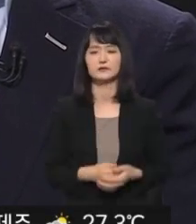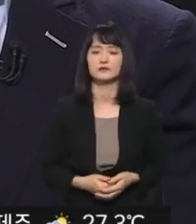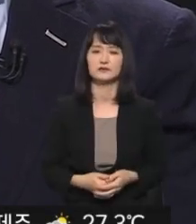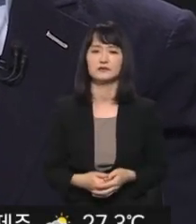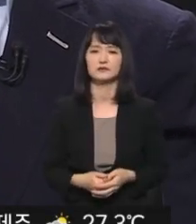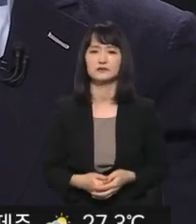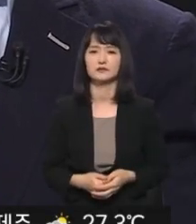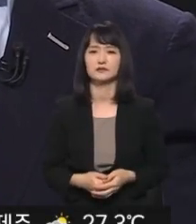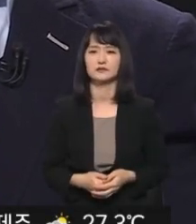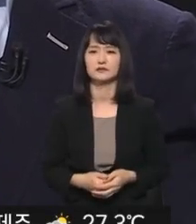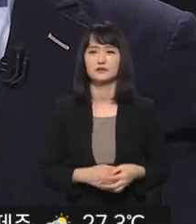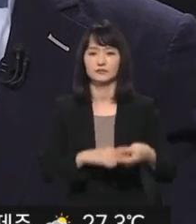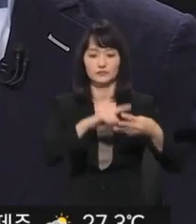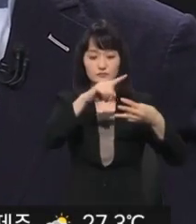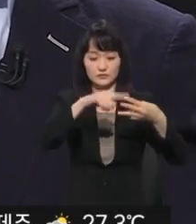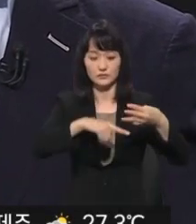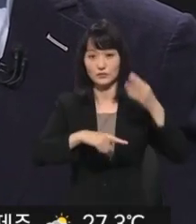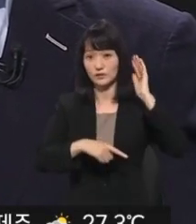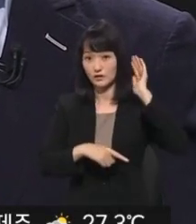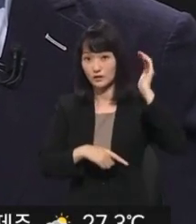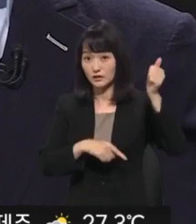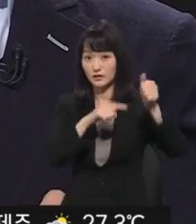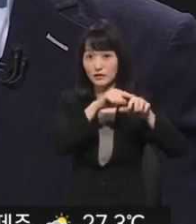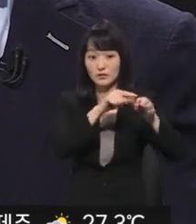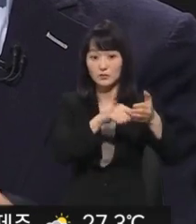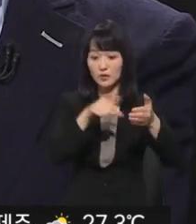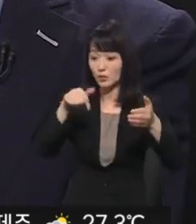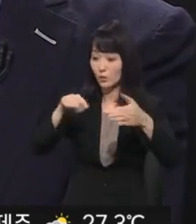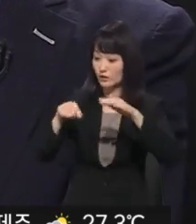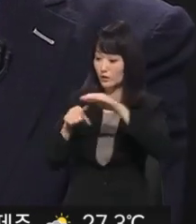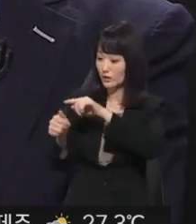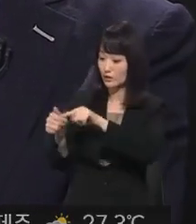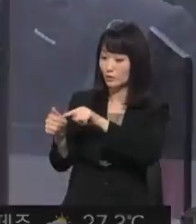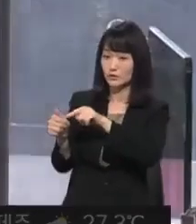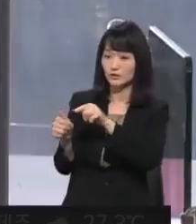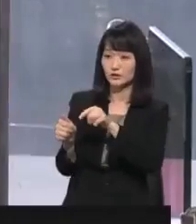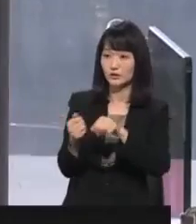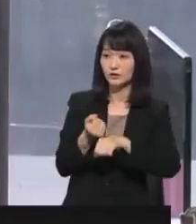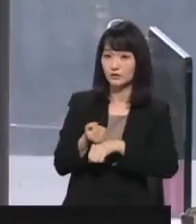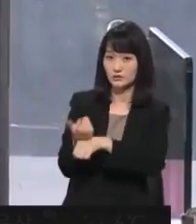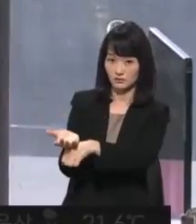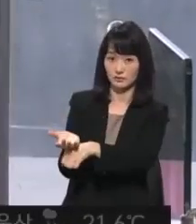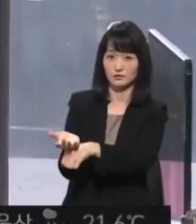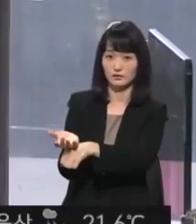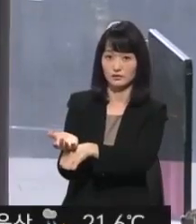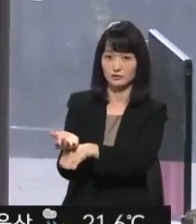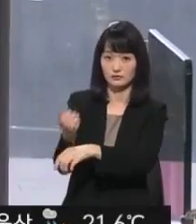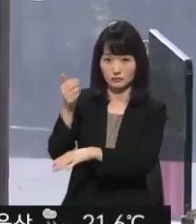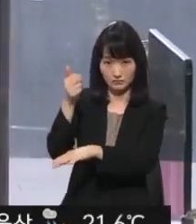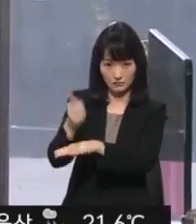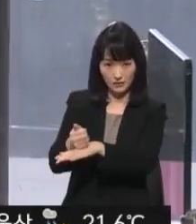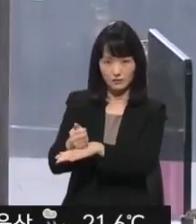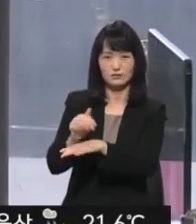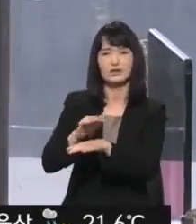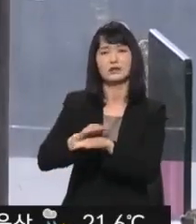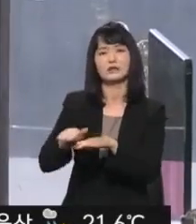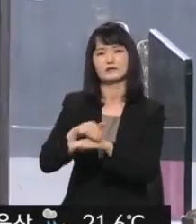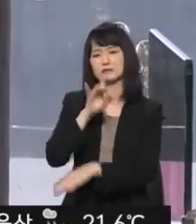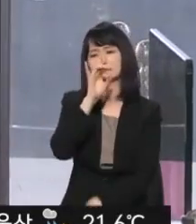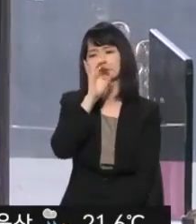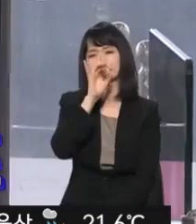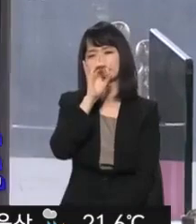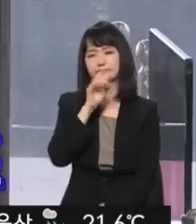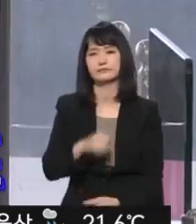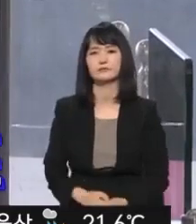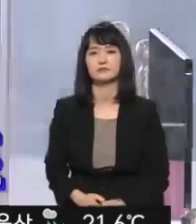뭐 그 마음이 계속 권성동 원내대표를 통해서 이렇게 가는 것이라면 결국은 해결이 되지 않을 것이고 뭐